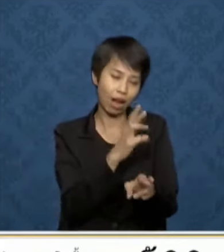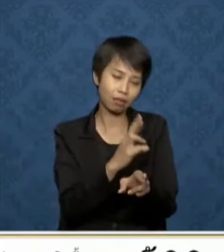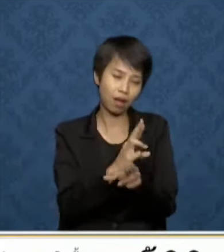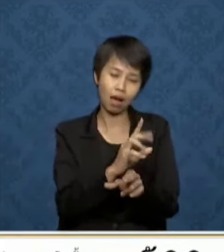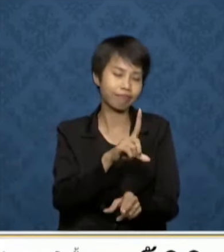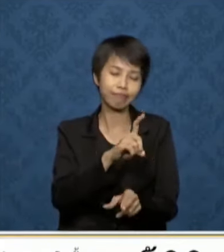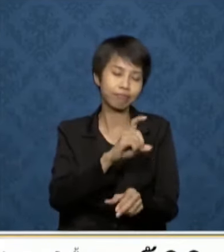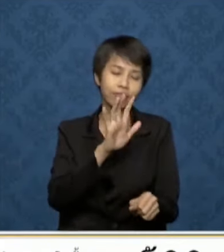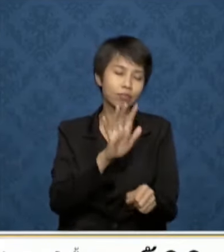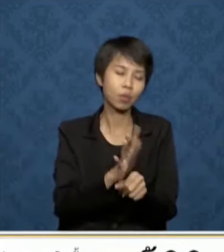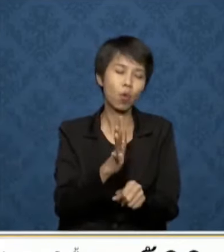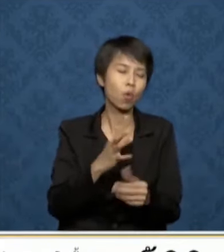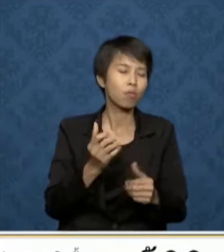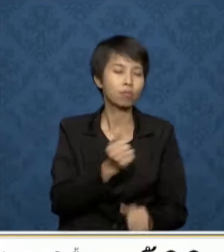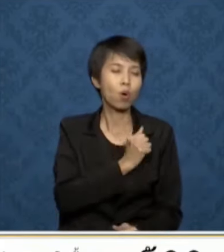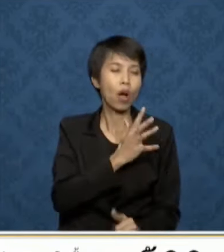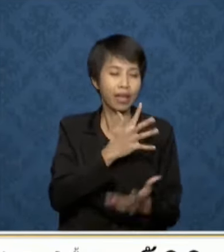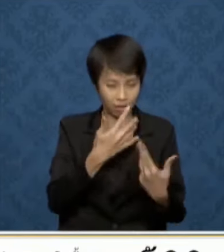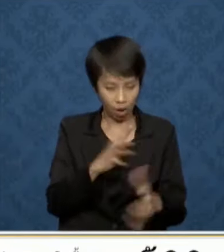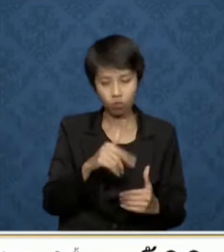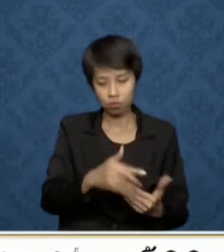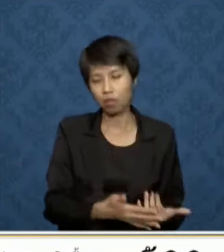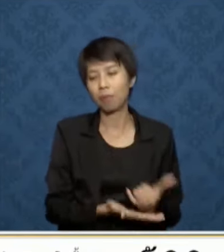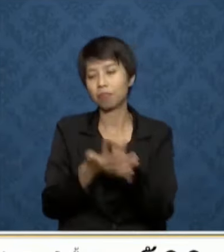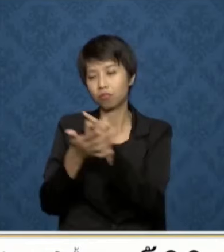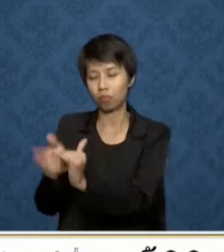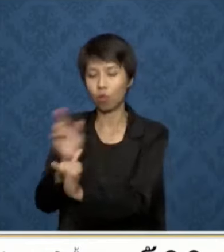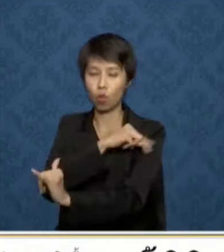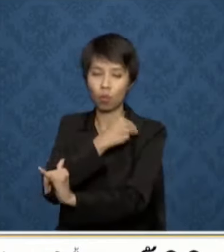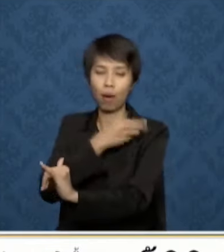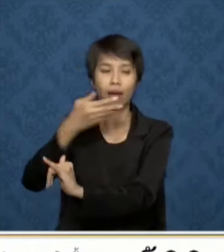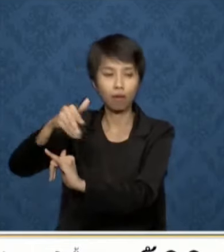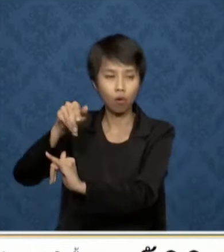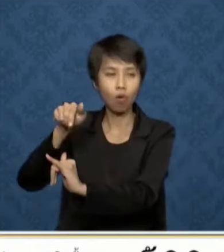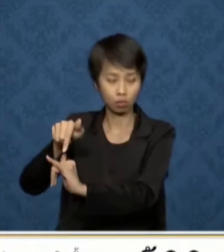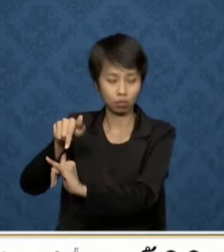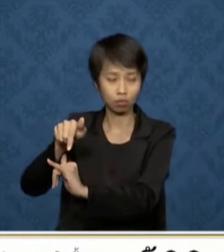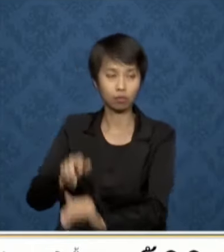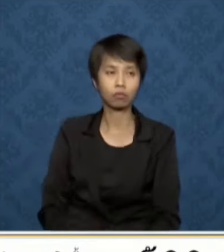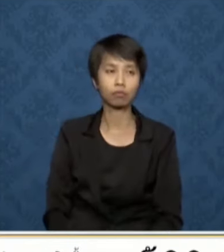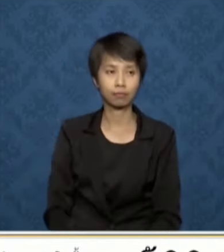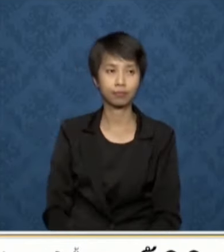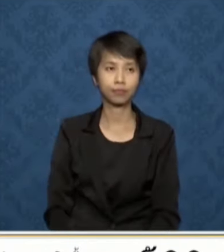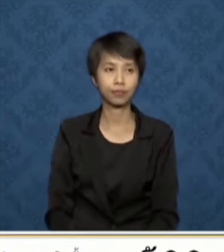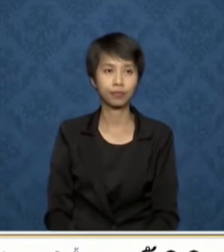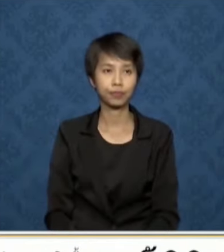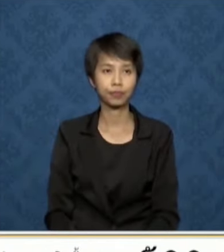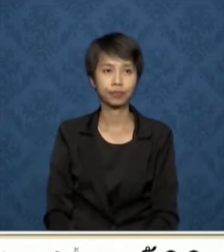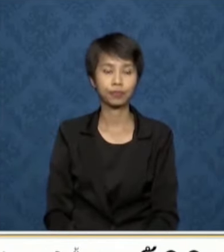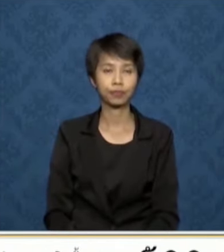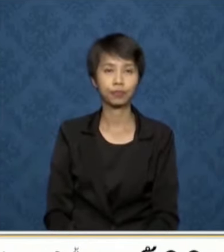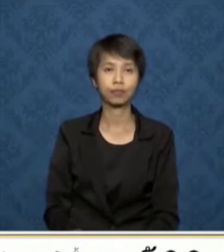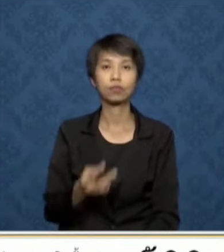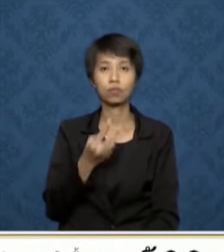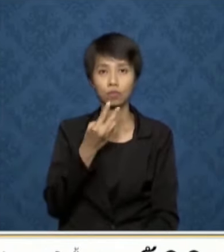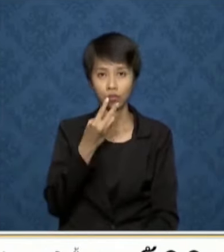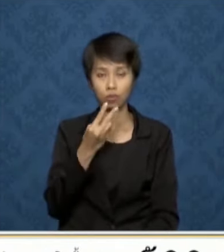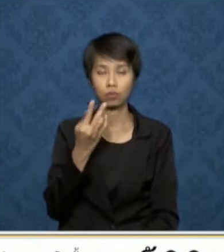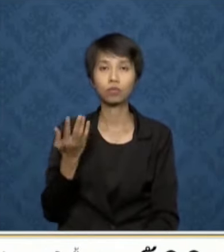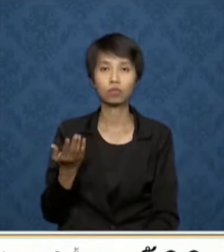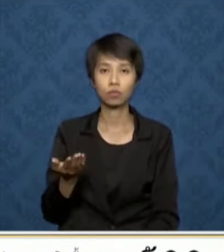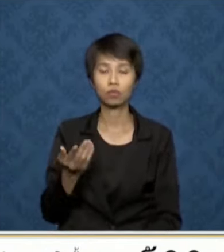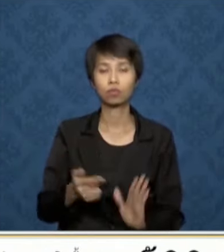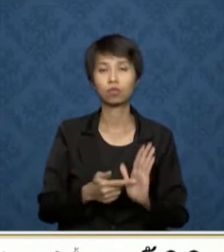็หนักมาก ปลกบบไม่ได้ ต้อง Admit สไลดไปครับทีนี้ต้พธจนาเกีนตัวอย่าง